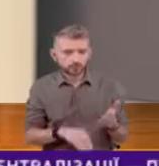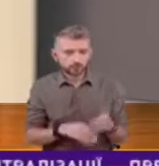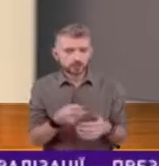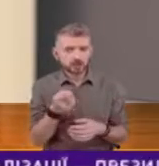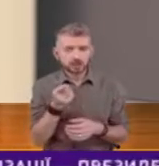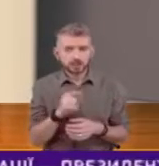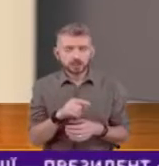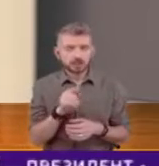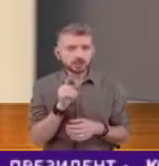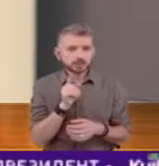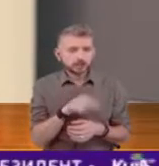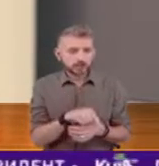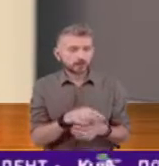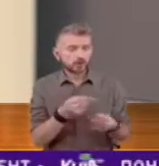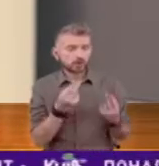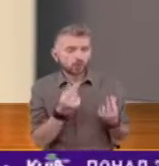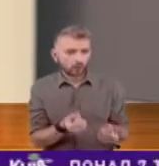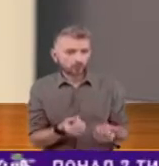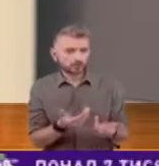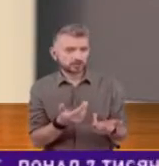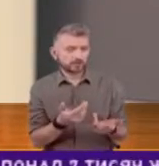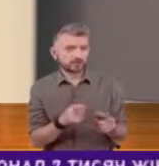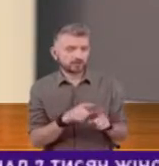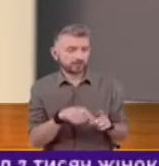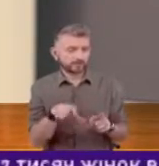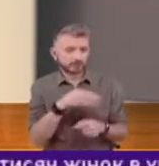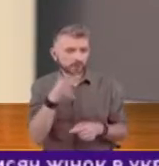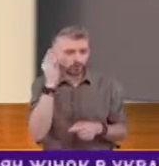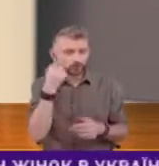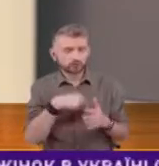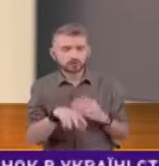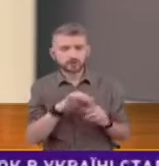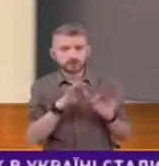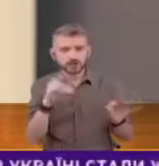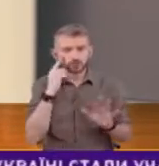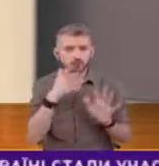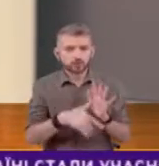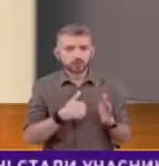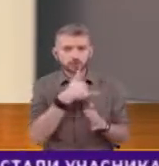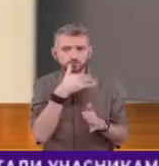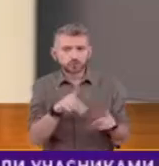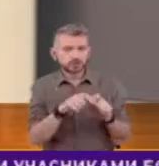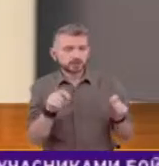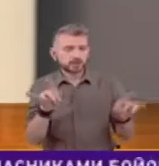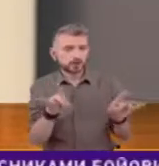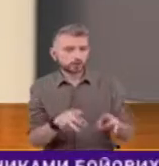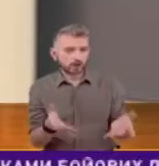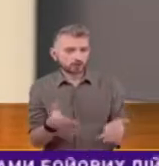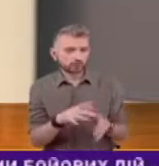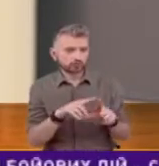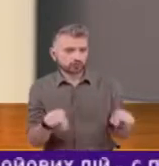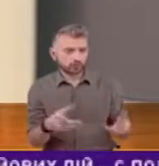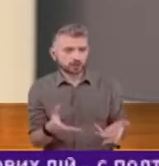тих і на ту суму На ті кошти, так. Тобто це все враховувалось, тому що всі прекрасно розуміють, що ми не можемо відкрити ресторани, перепрошую, в